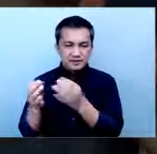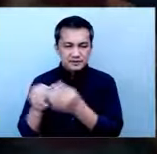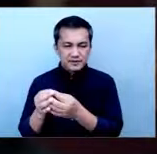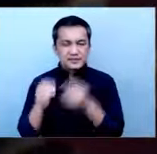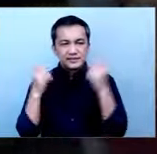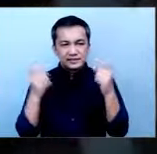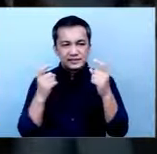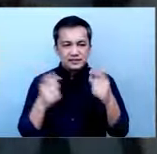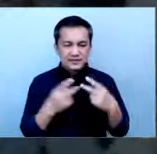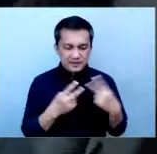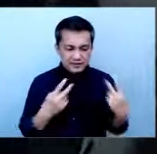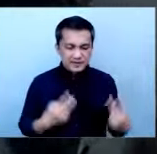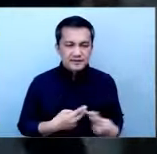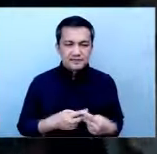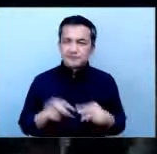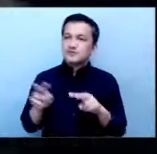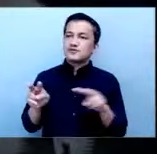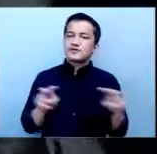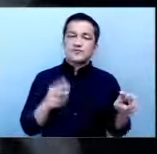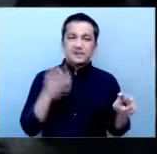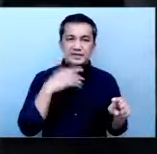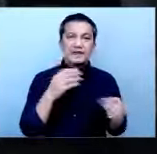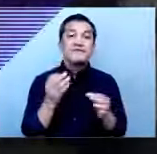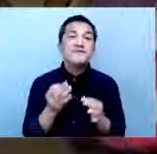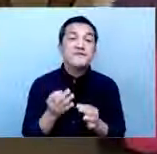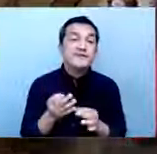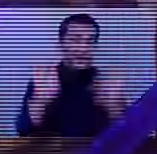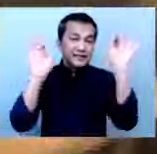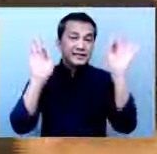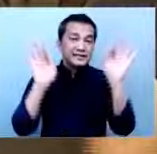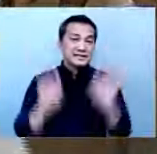Day. Maganda na ang view, libre pa.